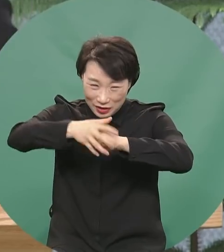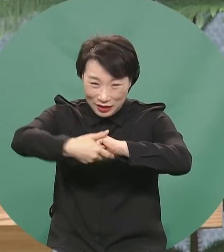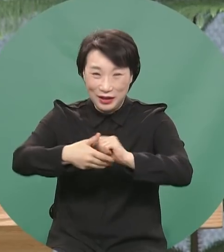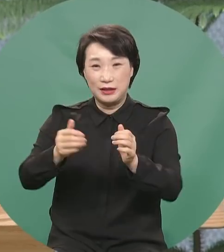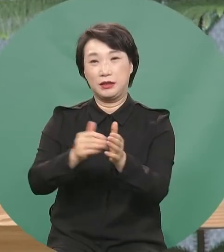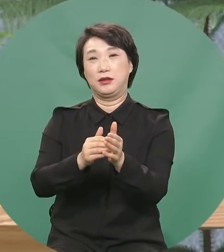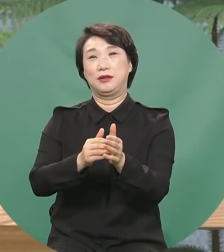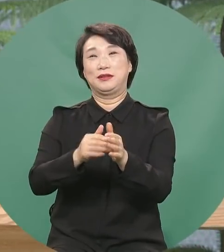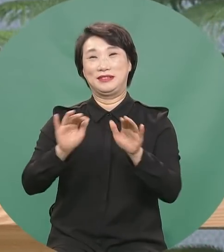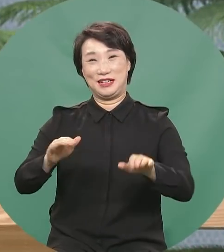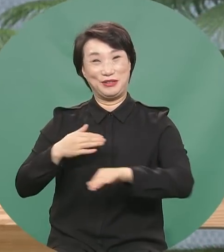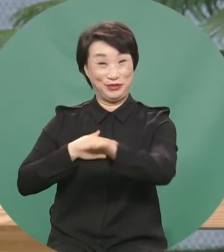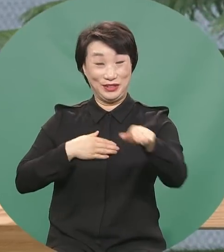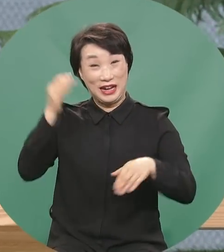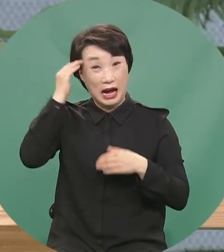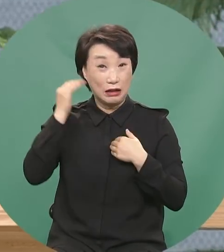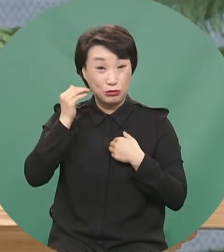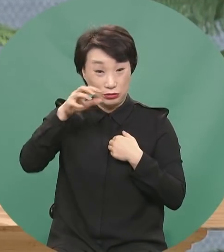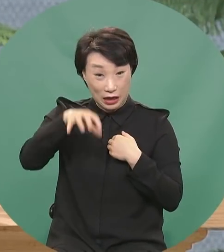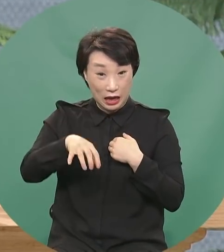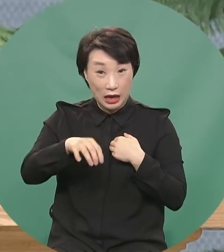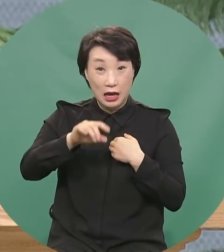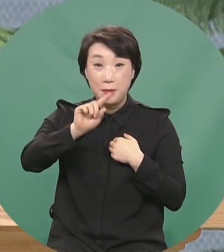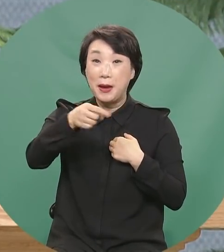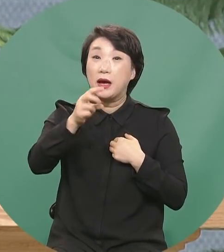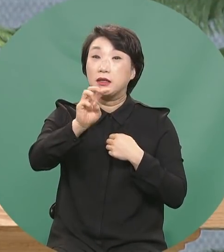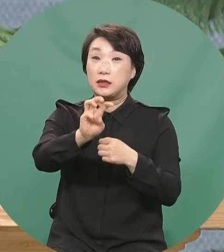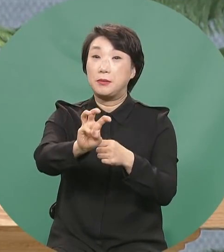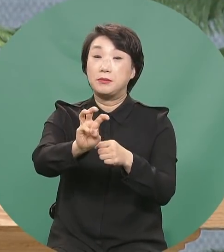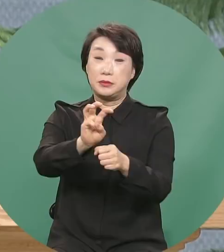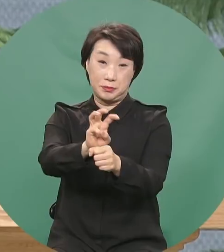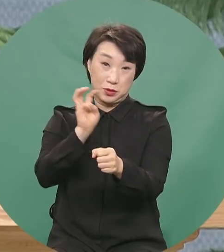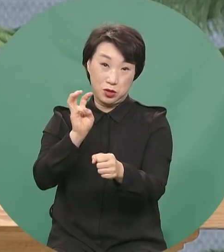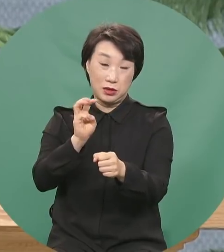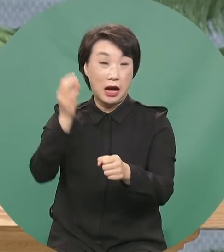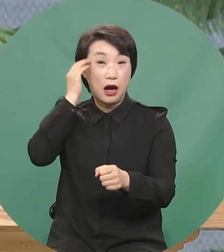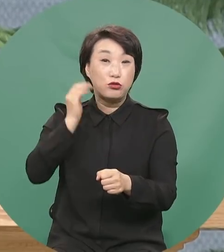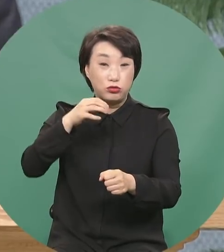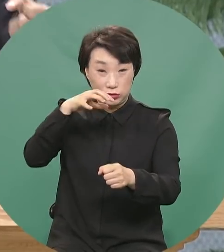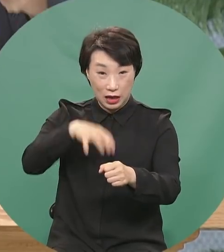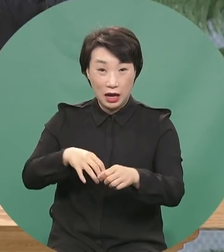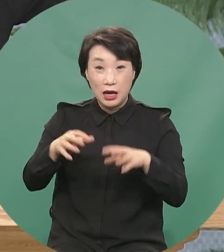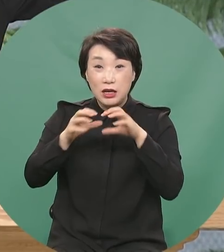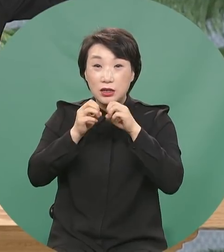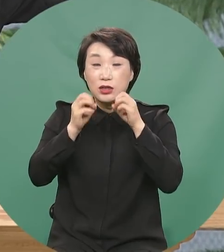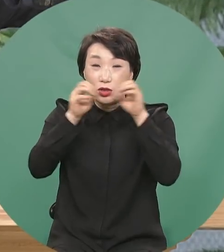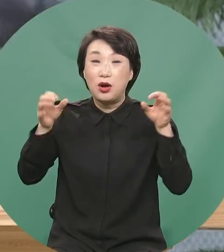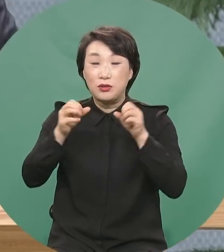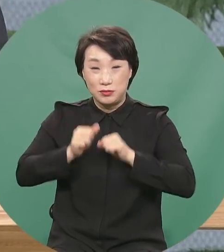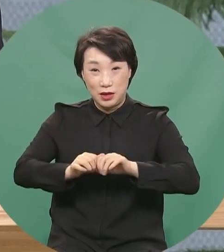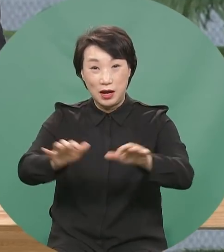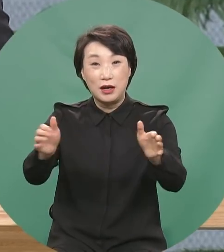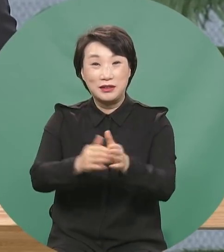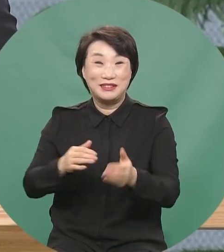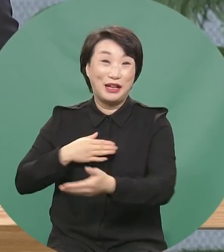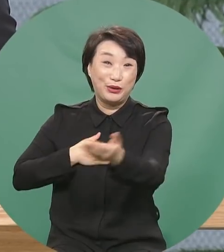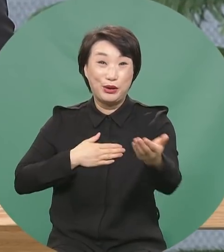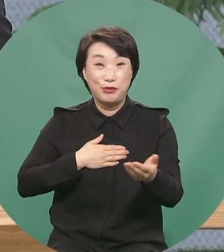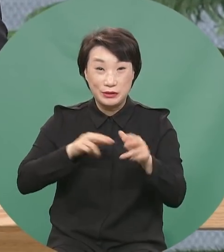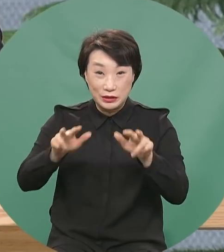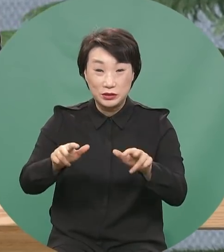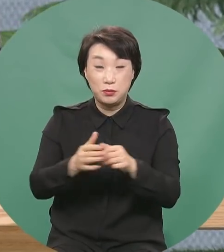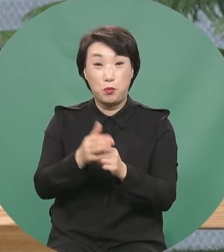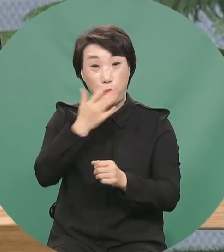전해서 우리나라에 130년 전에 들어왔으니 우리가 이 시대에 이 복음을 듣고 예수